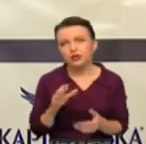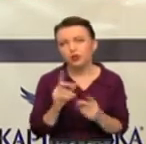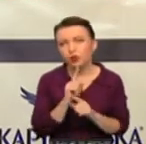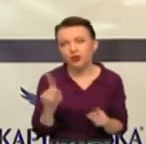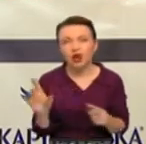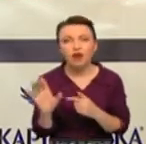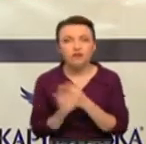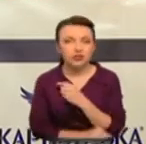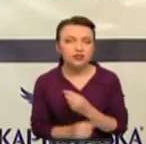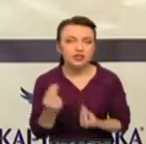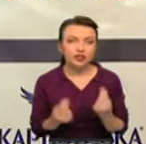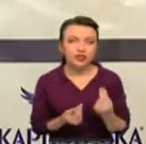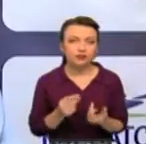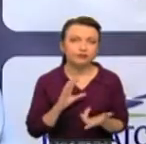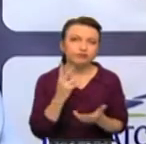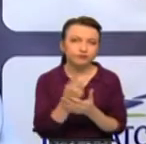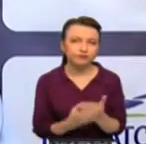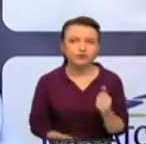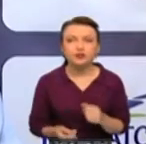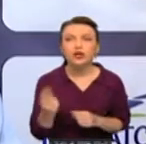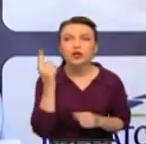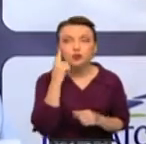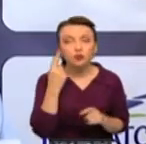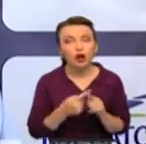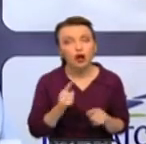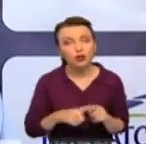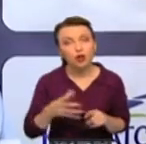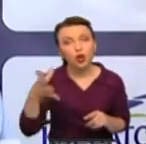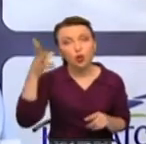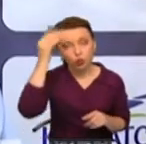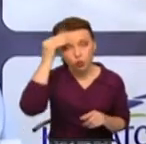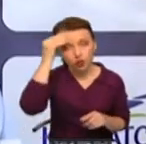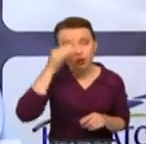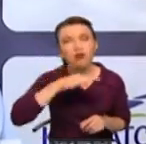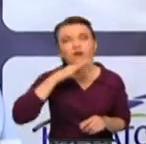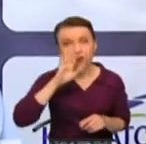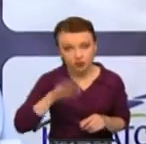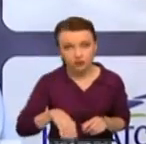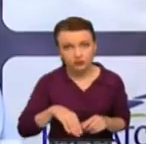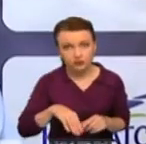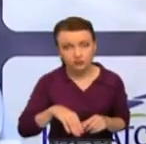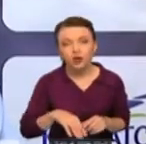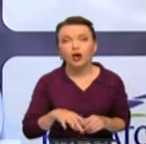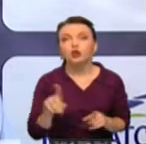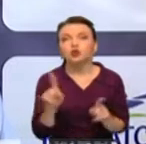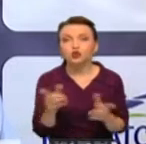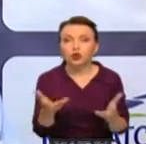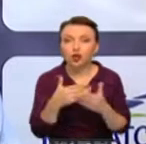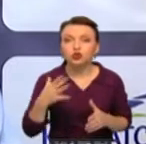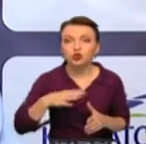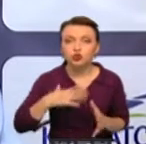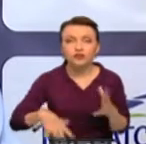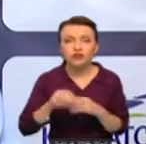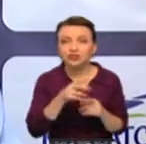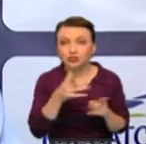гри, вони привели до пораження. Думаю, нам цього уроку хватить. Що нас чекає весь сезон? Ніхто